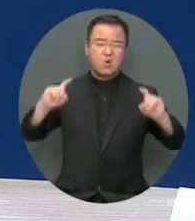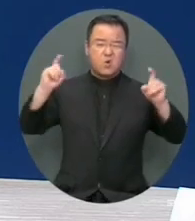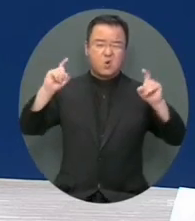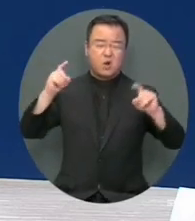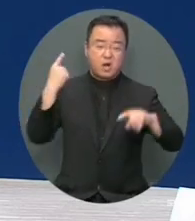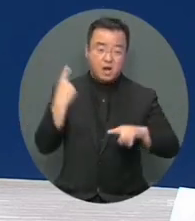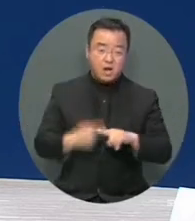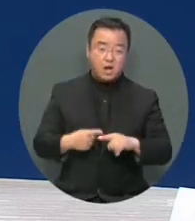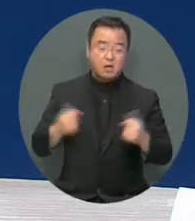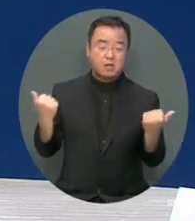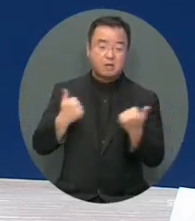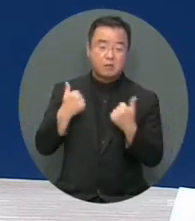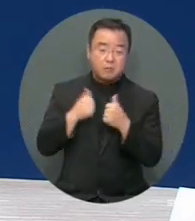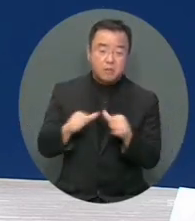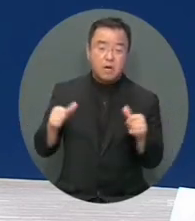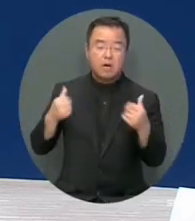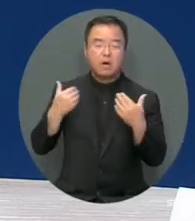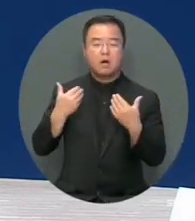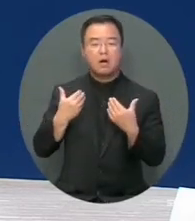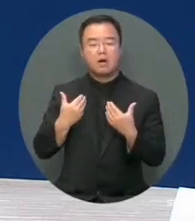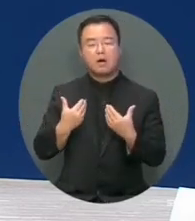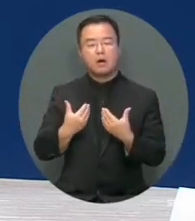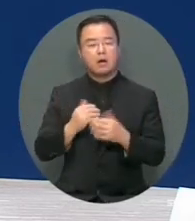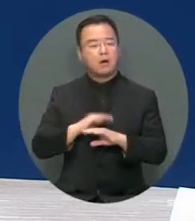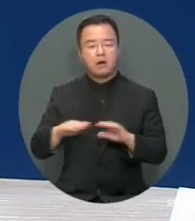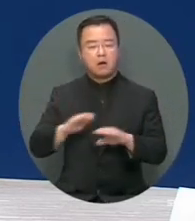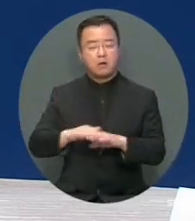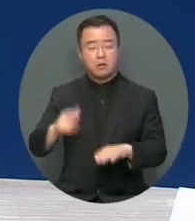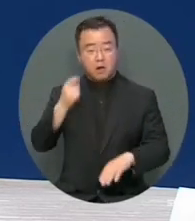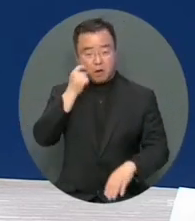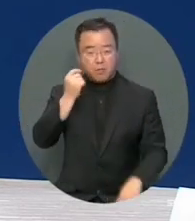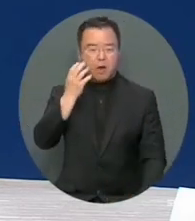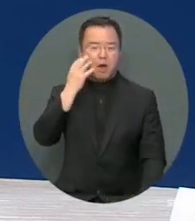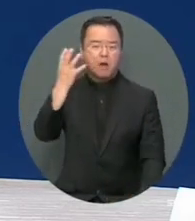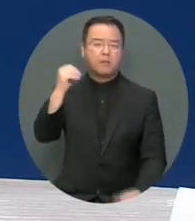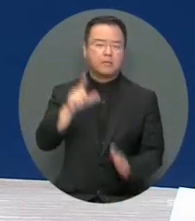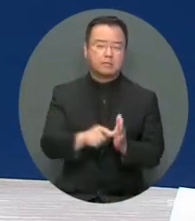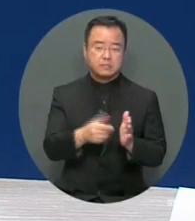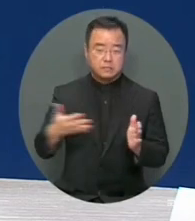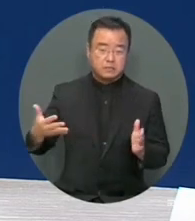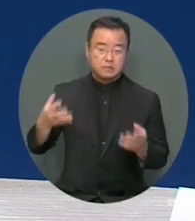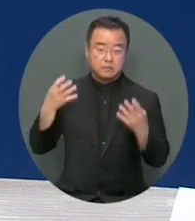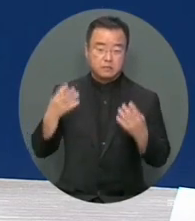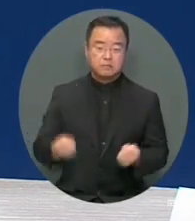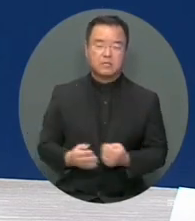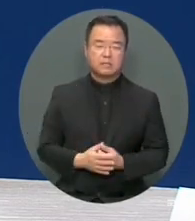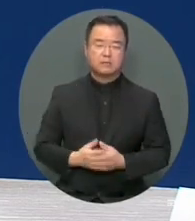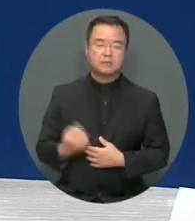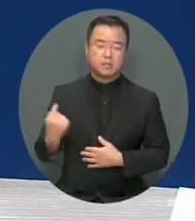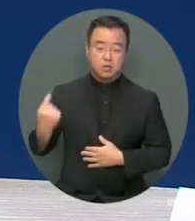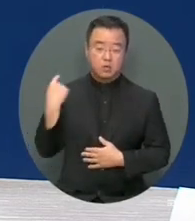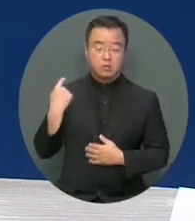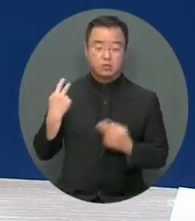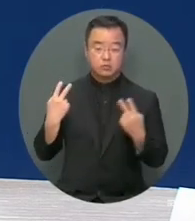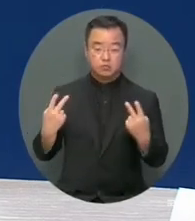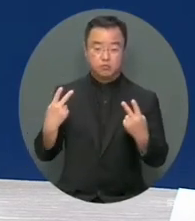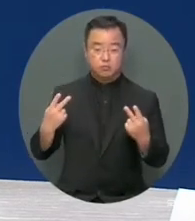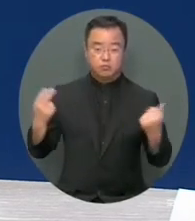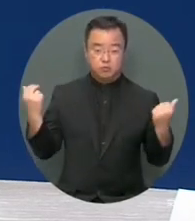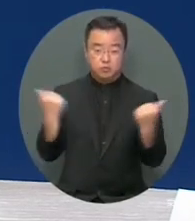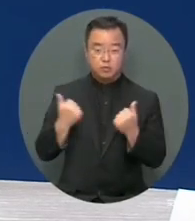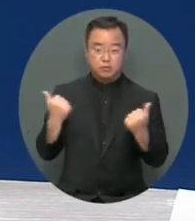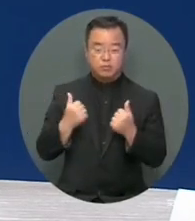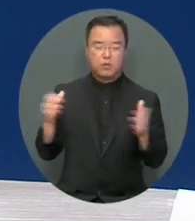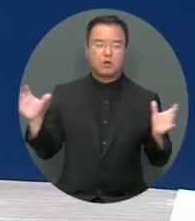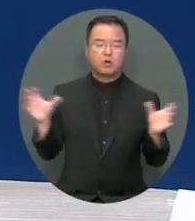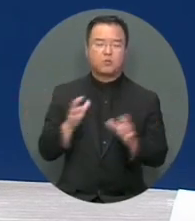협상이 좌절되고 깨지고 다시 또 몇 달 흘러가고 이런 경우가 많았습니다. 그래서 어제 2 플러스 2 협상 과정에서는